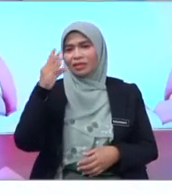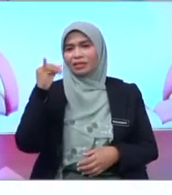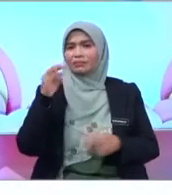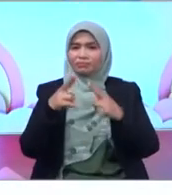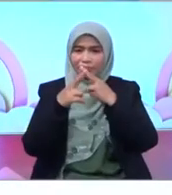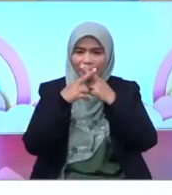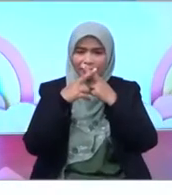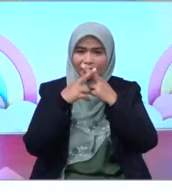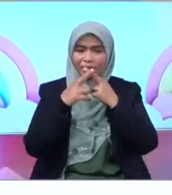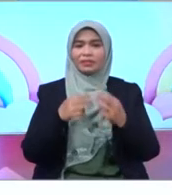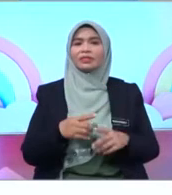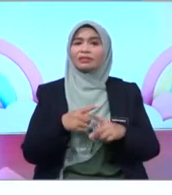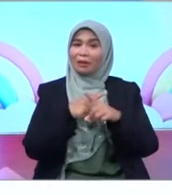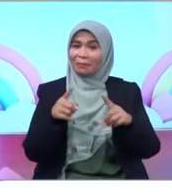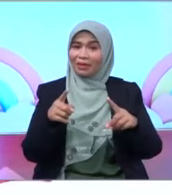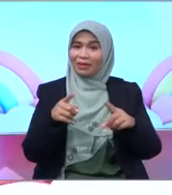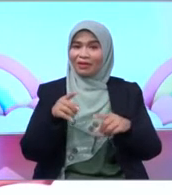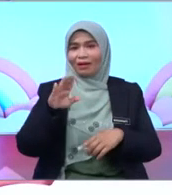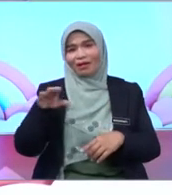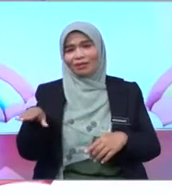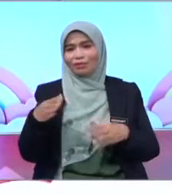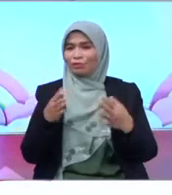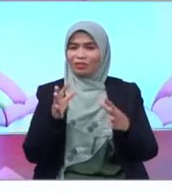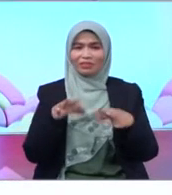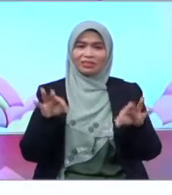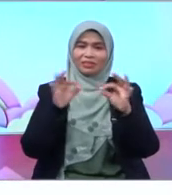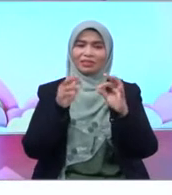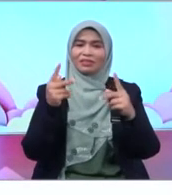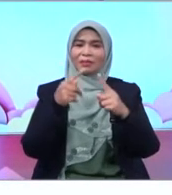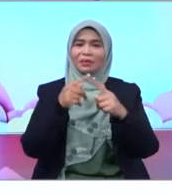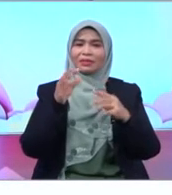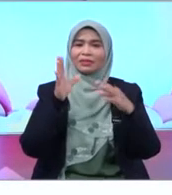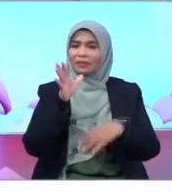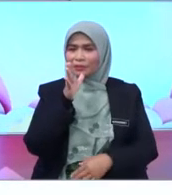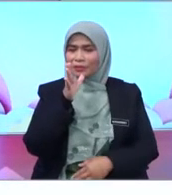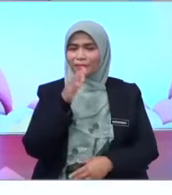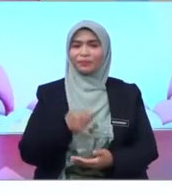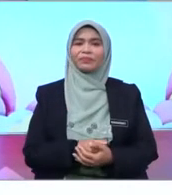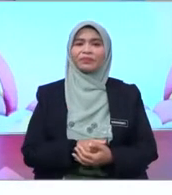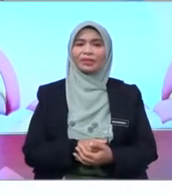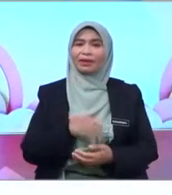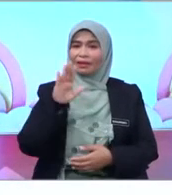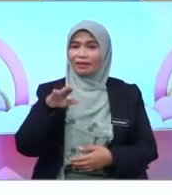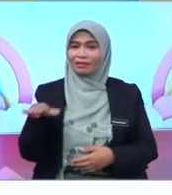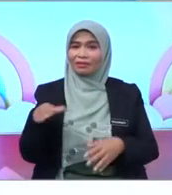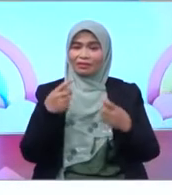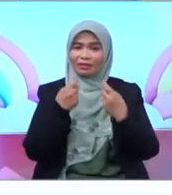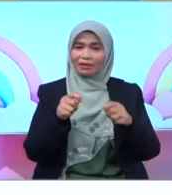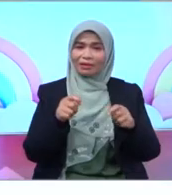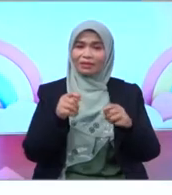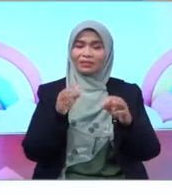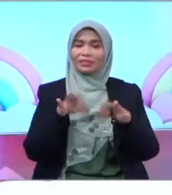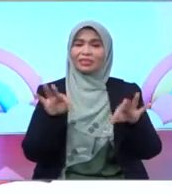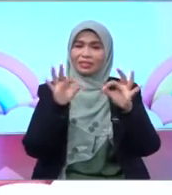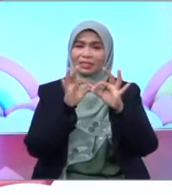adik-adiknya telah menceritakan kepada Ibu ahkki adik-adiknya telah masih tekan kepada ibu